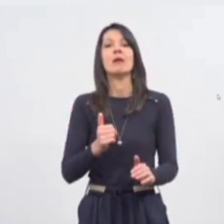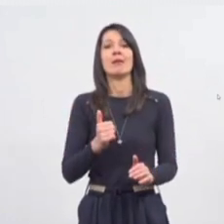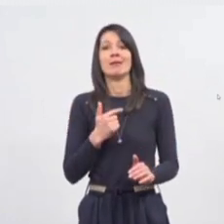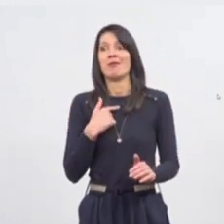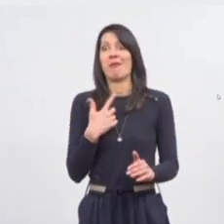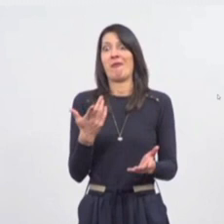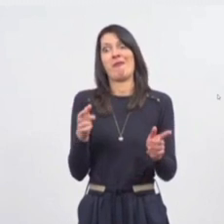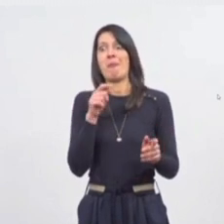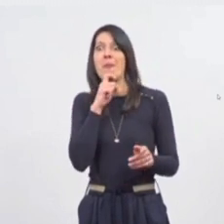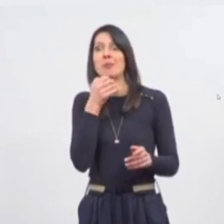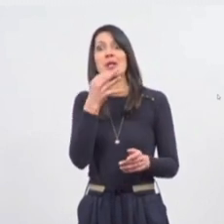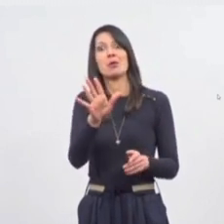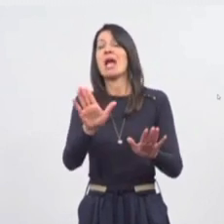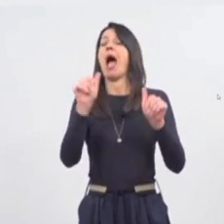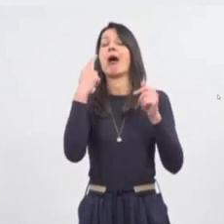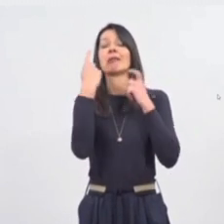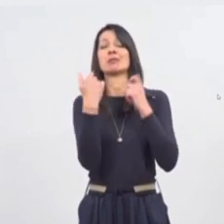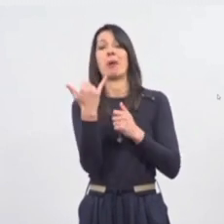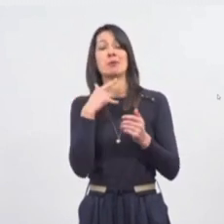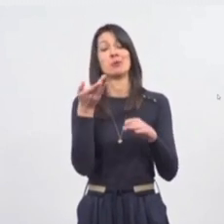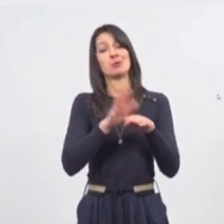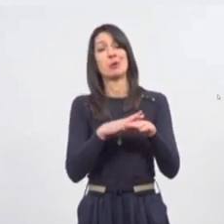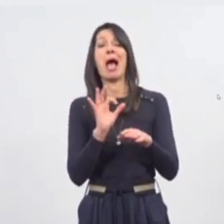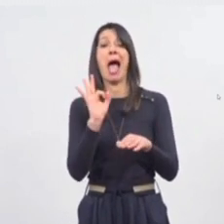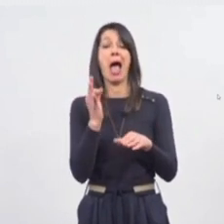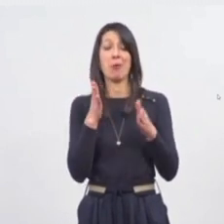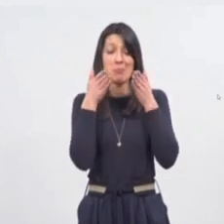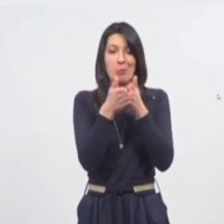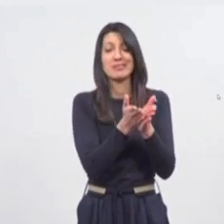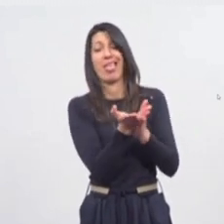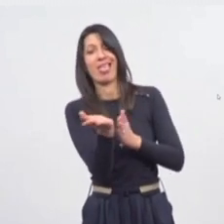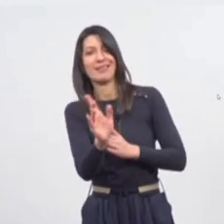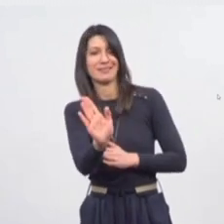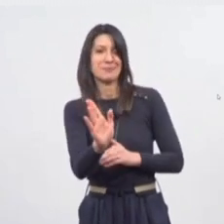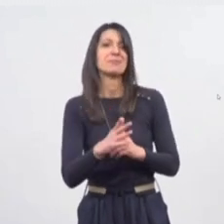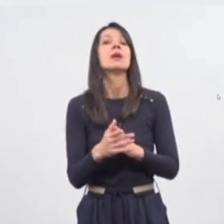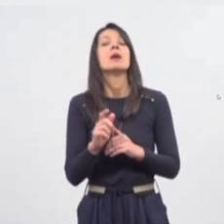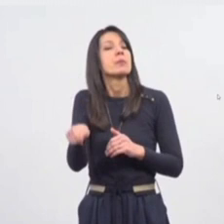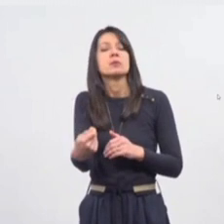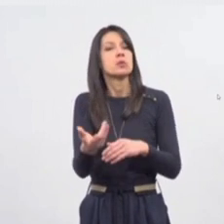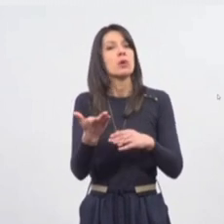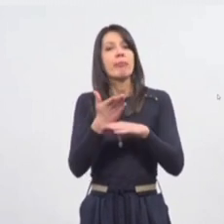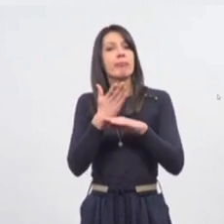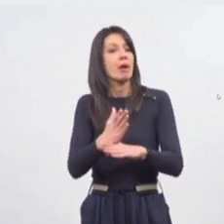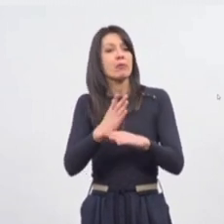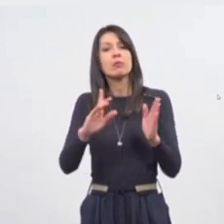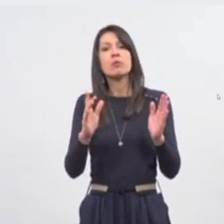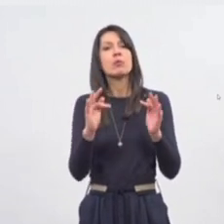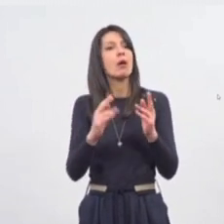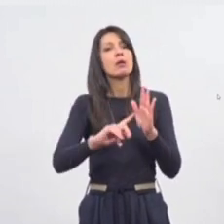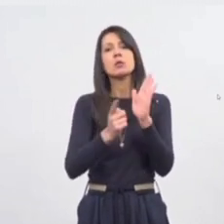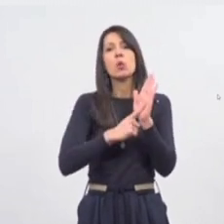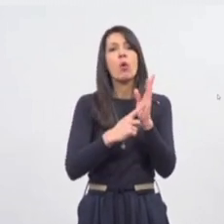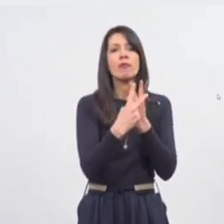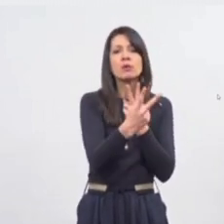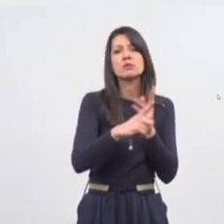propre piège. Et donc nous avons bien sûr évoqué tout le paquet, propriété intellectuelle, droit